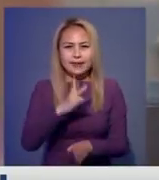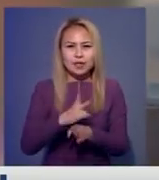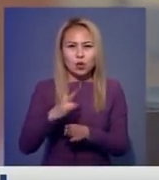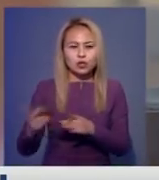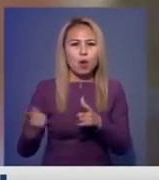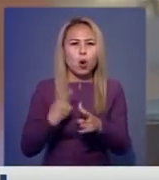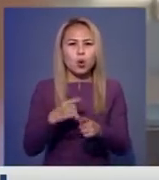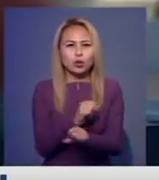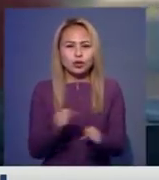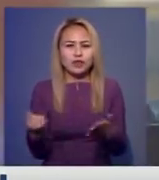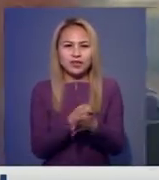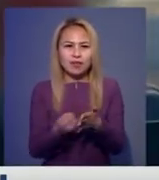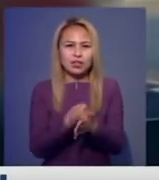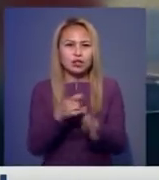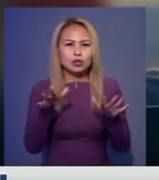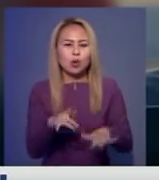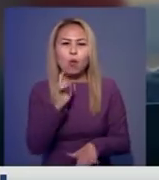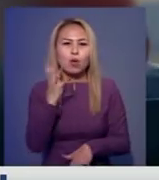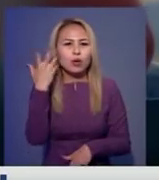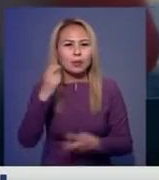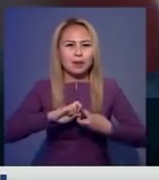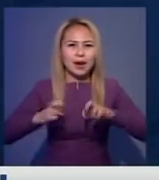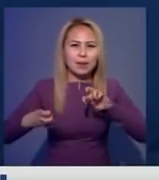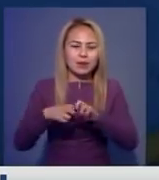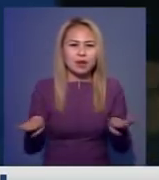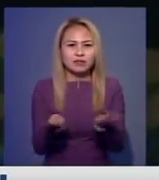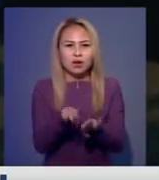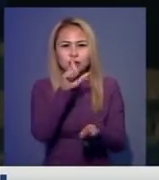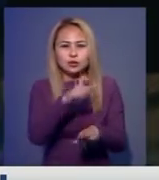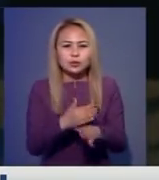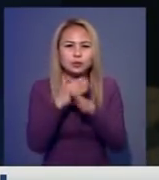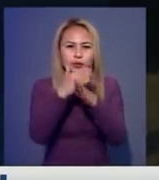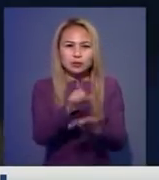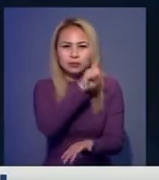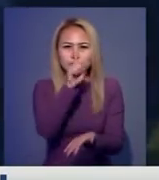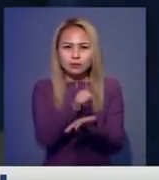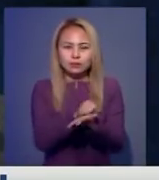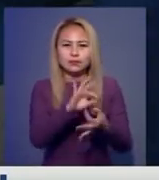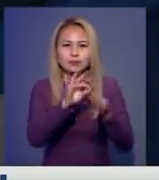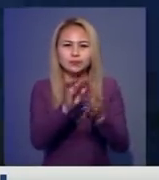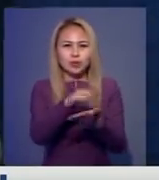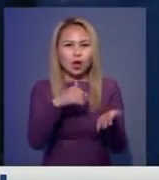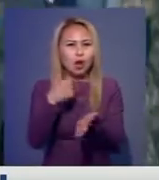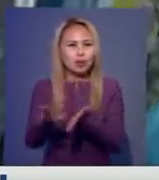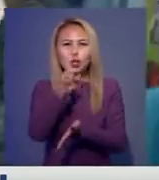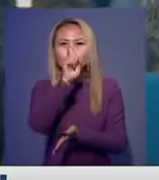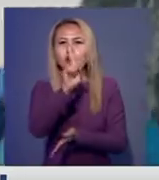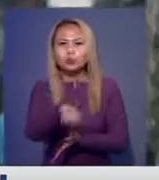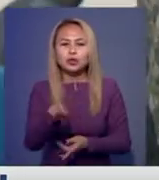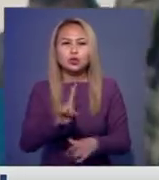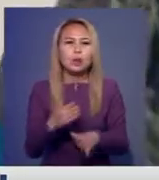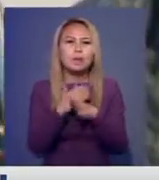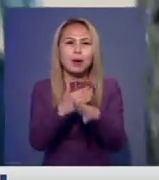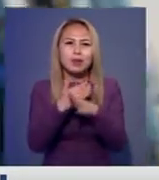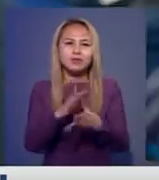Қазақстан терроризммен күрес жүргізу сондай-ақ қиын жағдайда қалған азаматтарына қол үшін созу міндеттемелерінен бас тартпайтынын айтты.